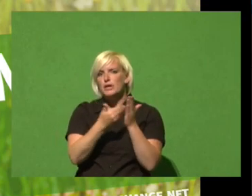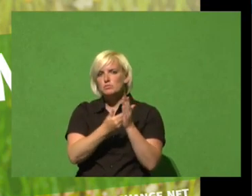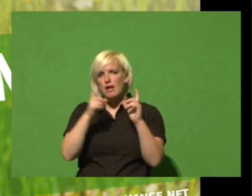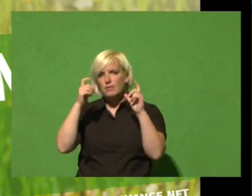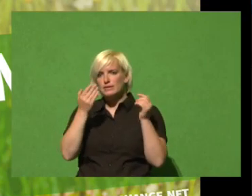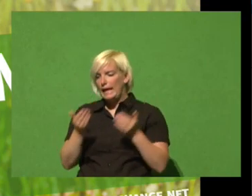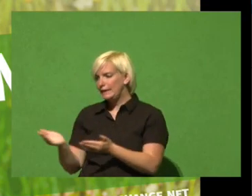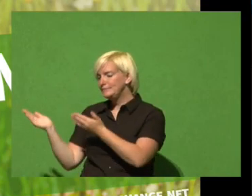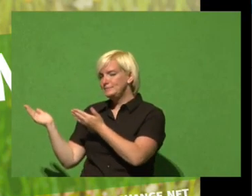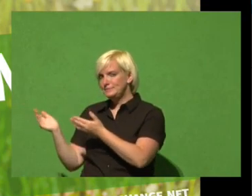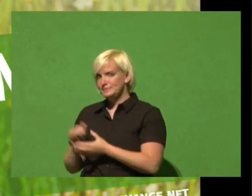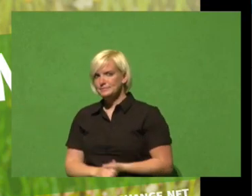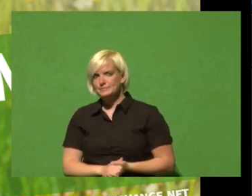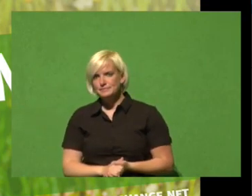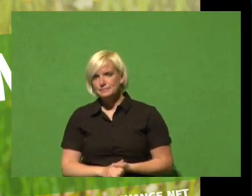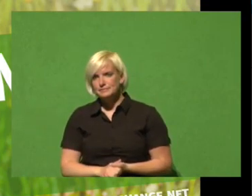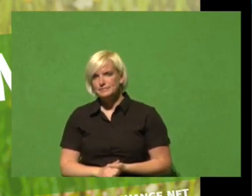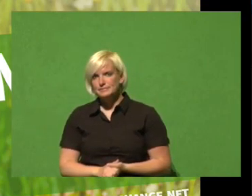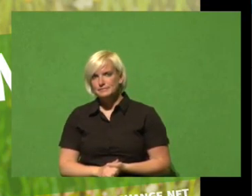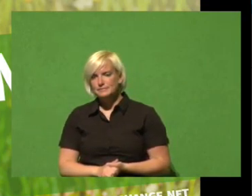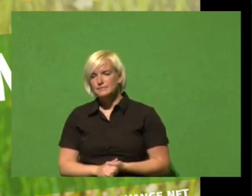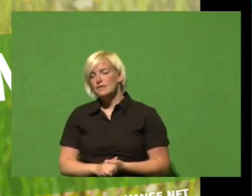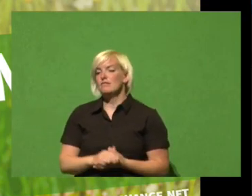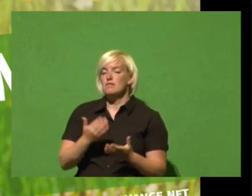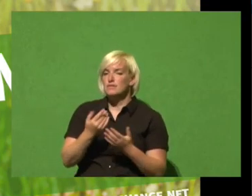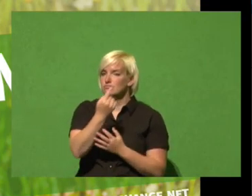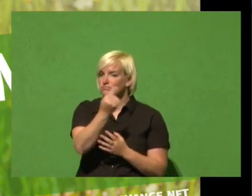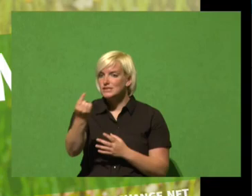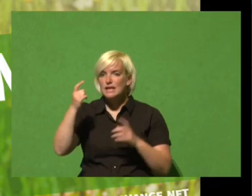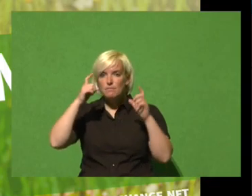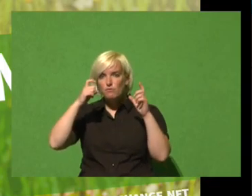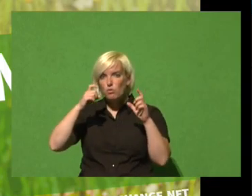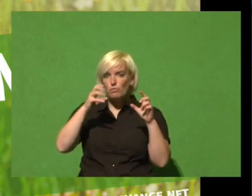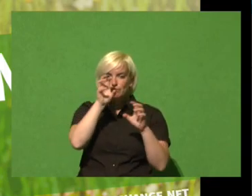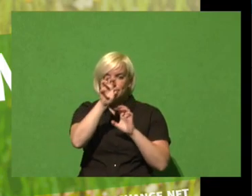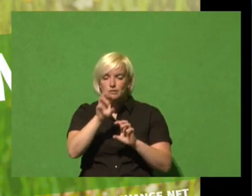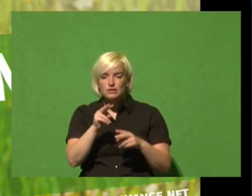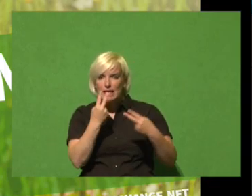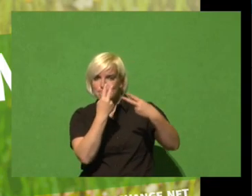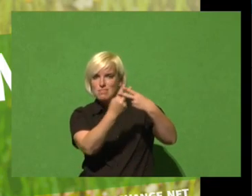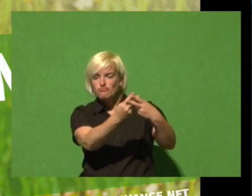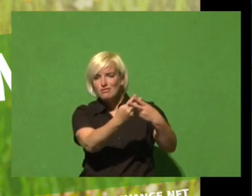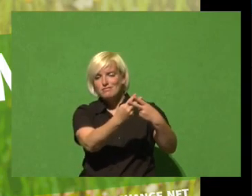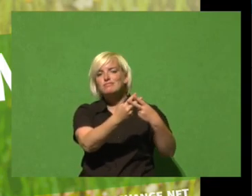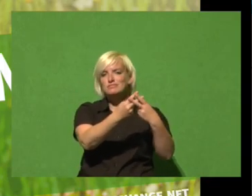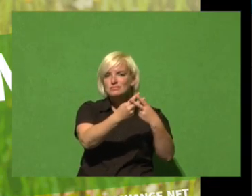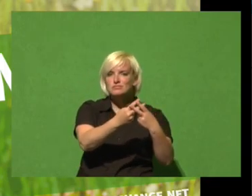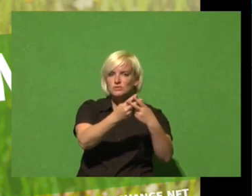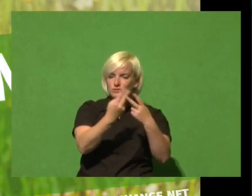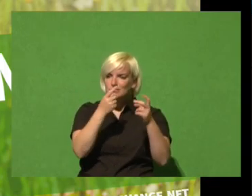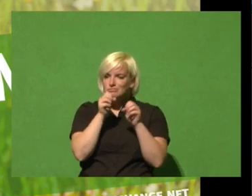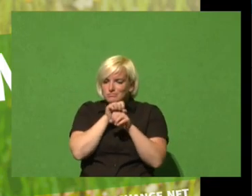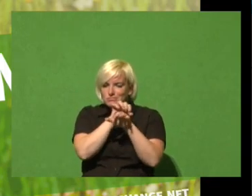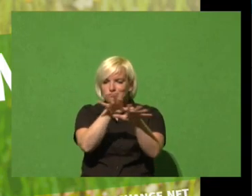dann aussehen kann. Ihr baut euer Bild zusammen mit diesem Hashtag und verbreitet das dann halt in den sozialen